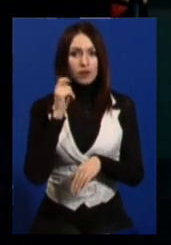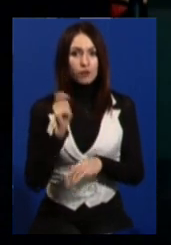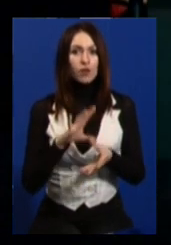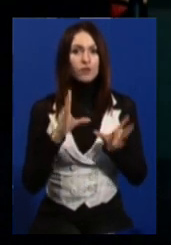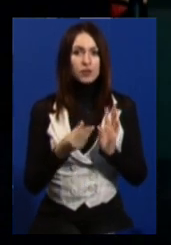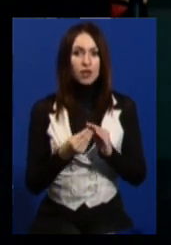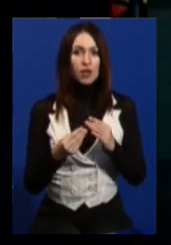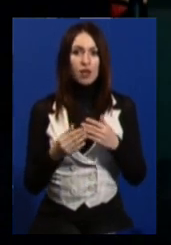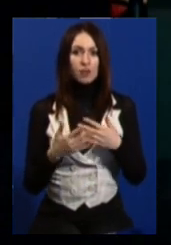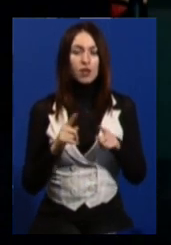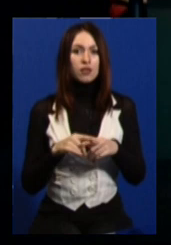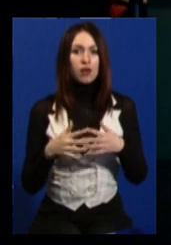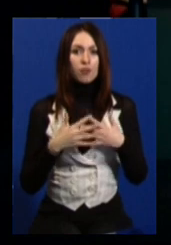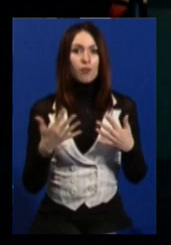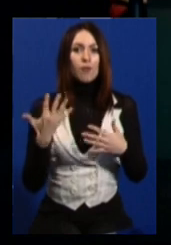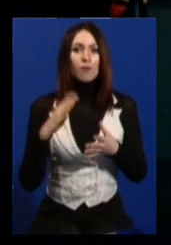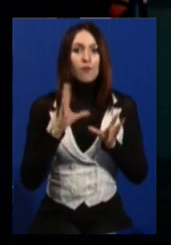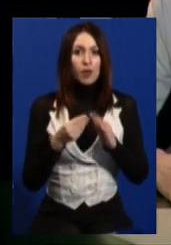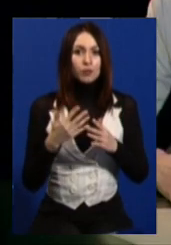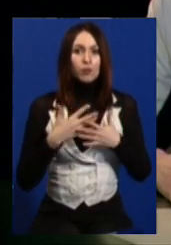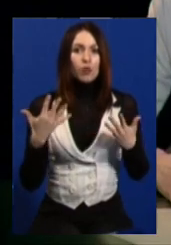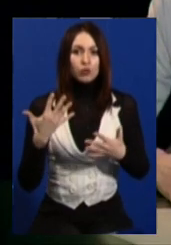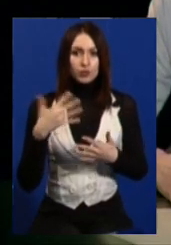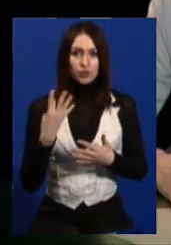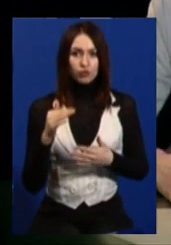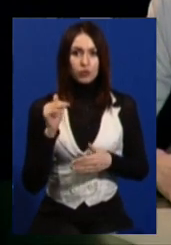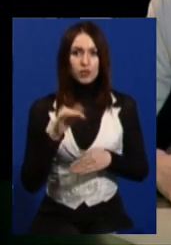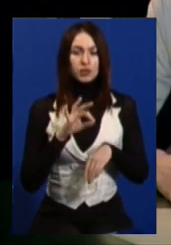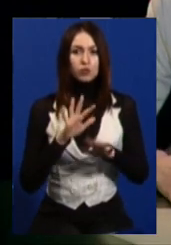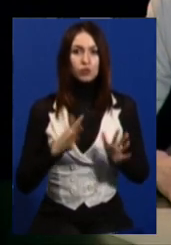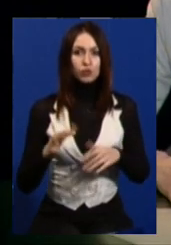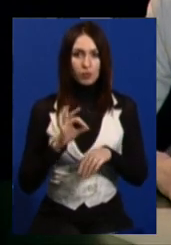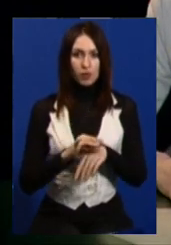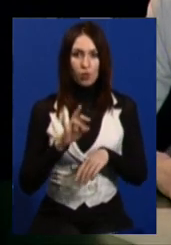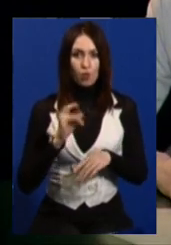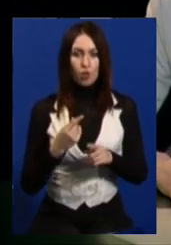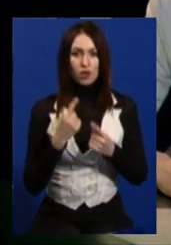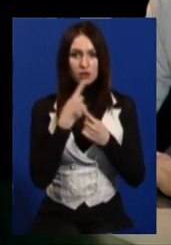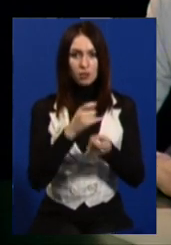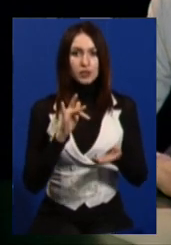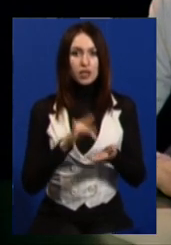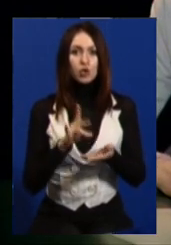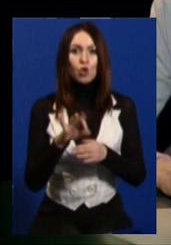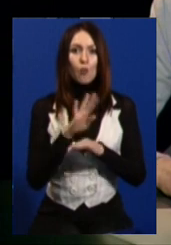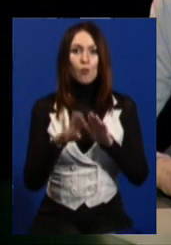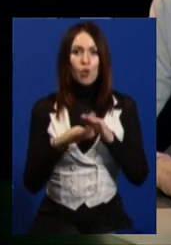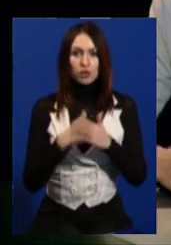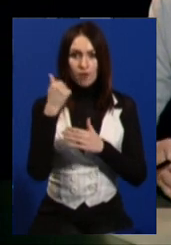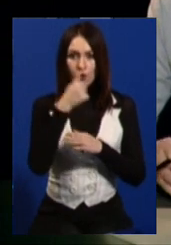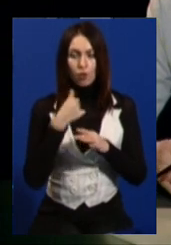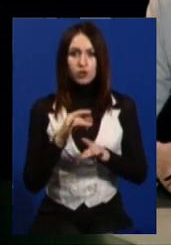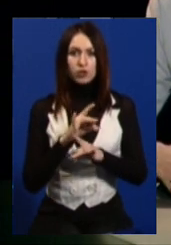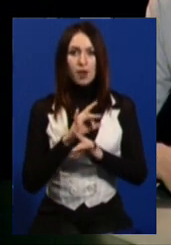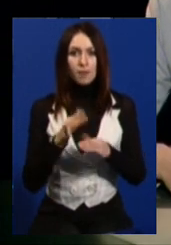понад 54 тисячі випадків кору, повідомляв Центр громадського здоров'я. Але під новорічні свята ситуація з кором